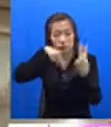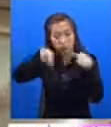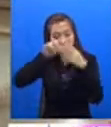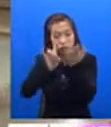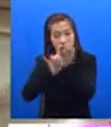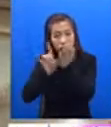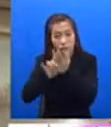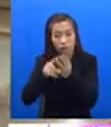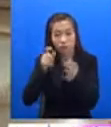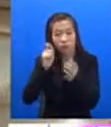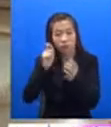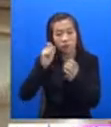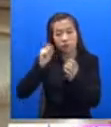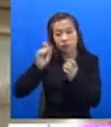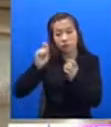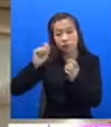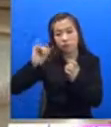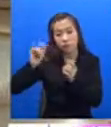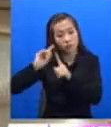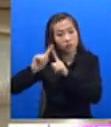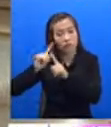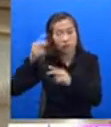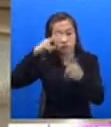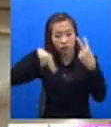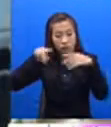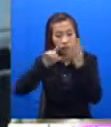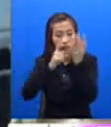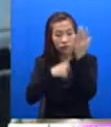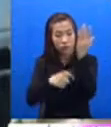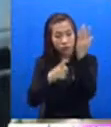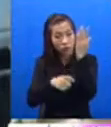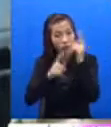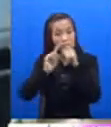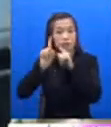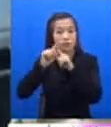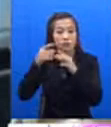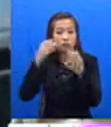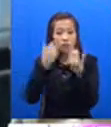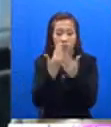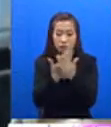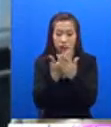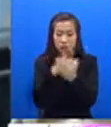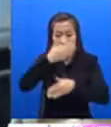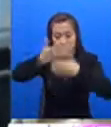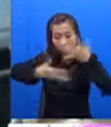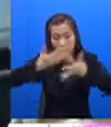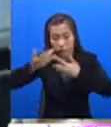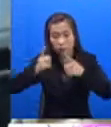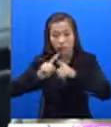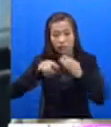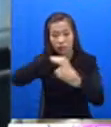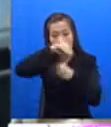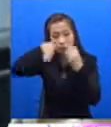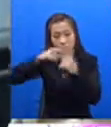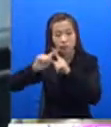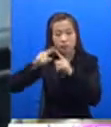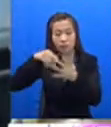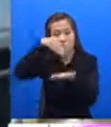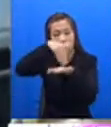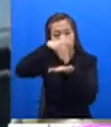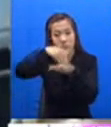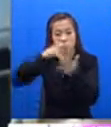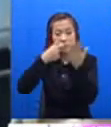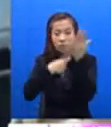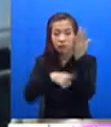หรืออสยรับซื้อผ่านกลไกตลาดกลางยางพาราในราคาชิ้นนำตลาดทำให้ราคาที่ตลาดกลางยาง